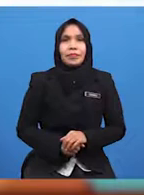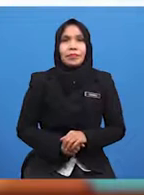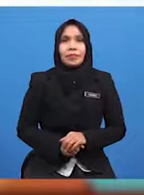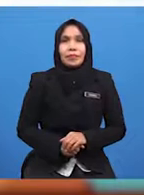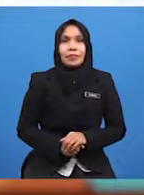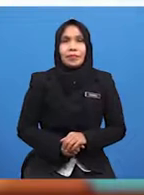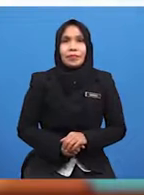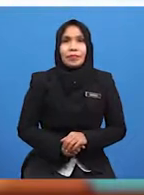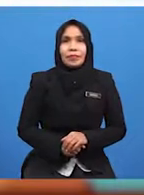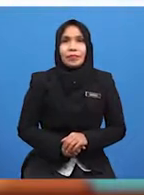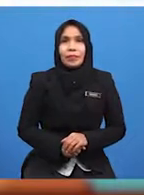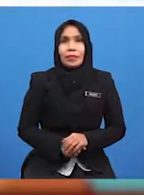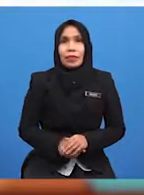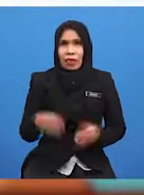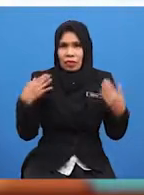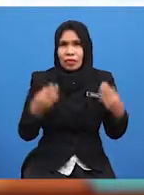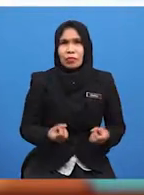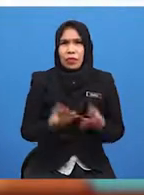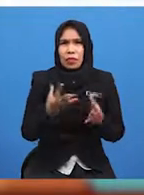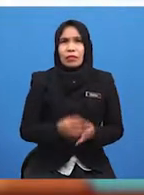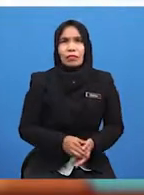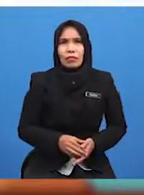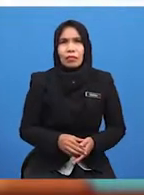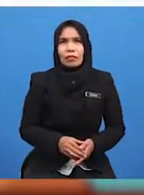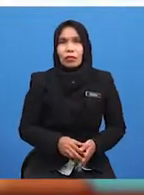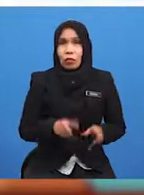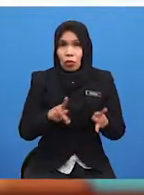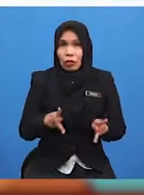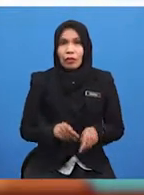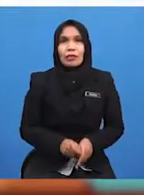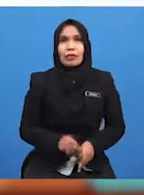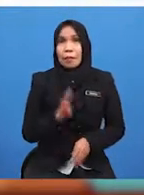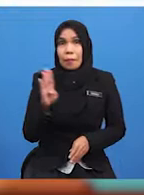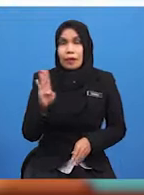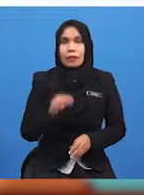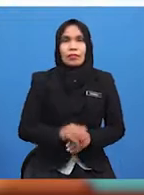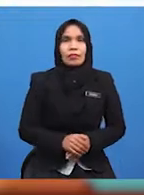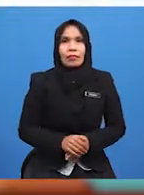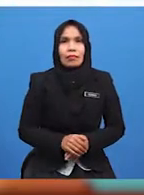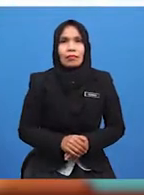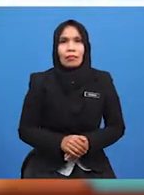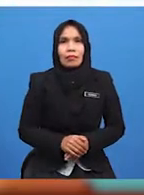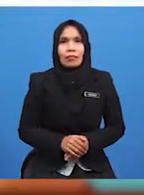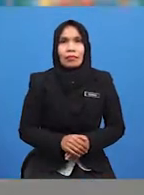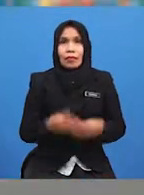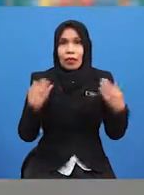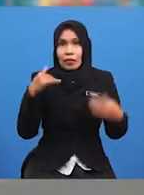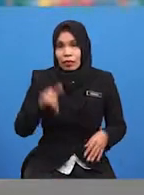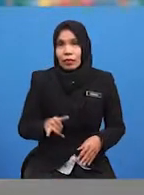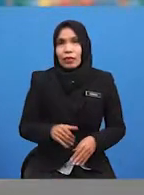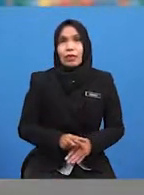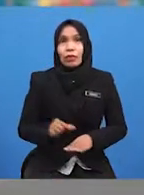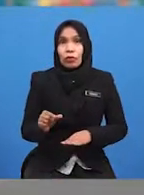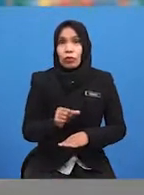Portugis Belanda puasa barat ini bersifat agresif termasuk menggunakan serangan physical